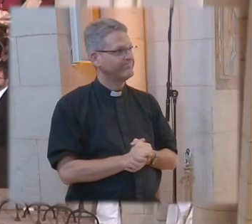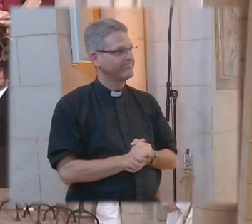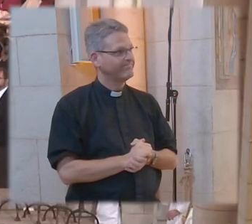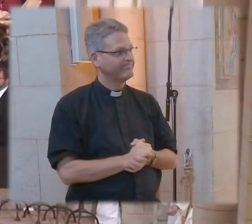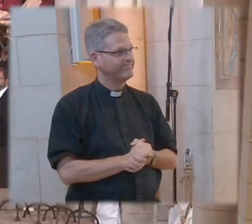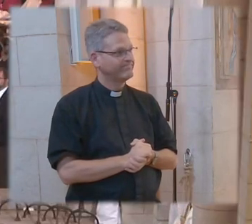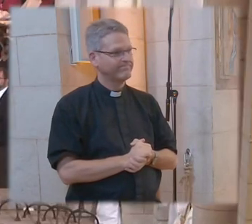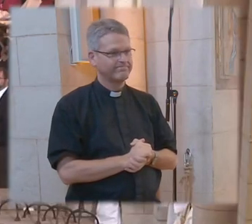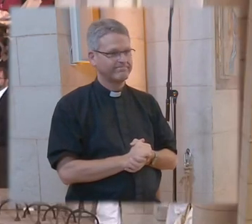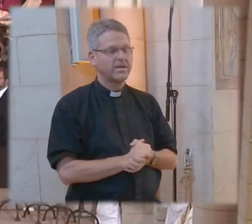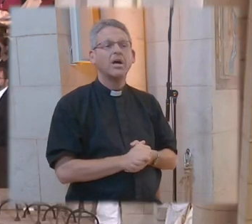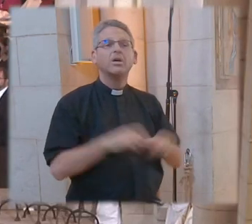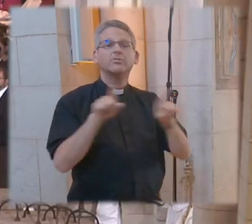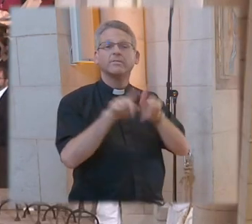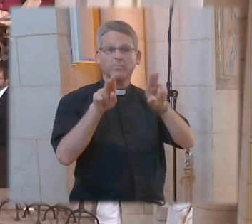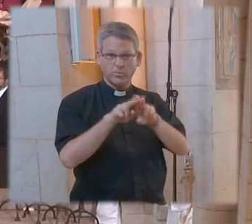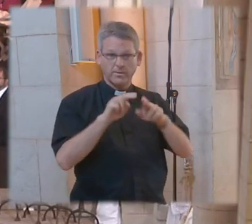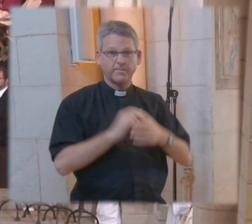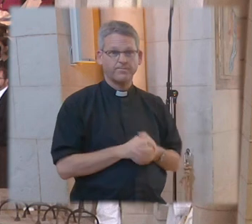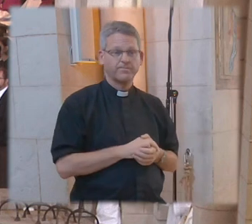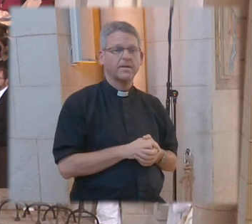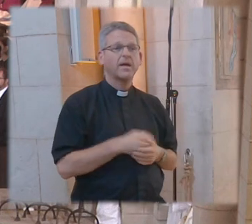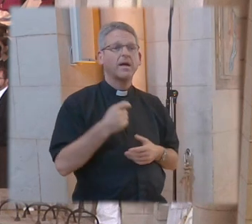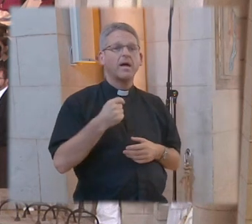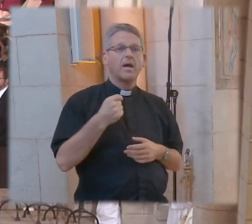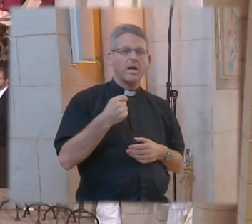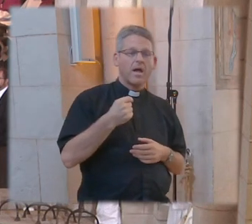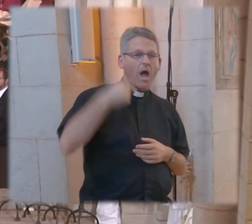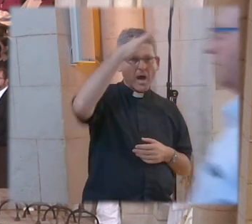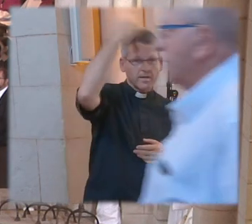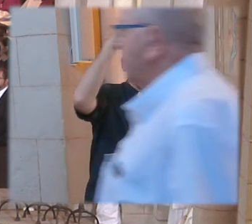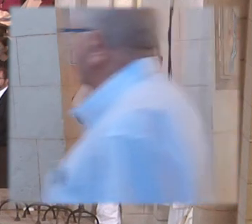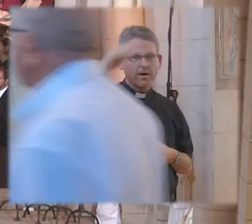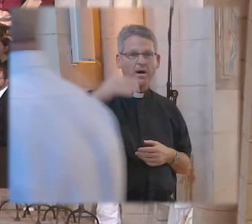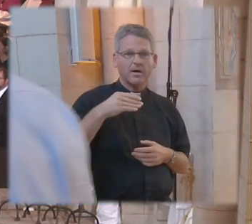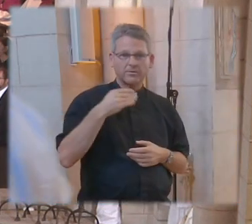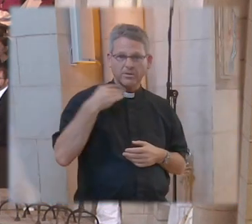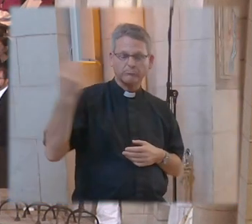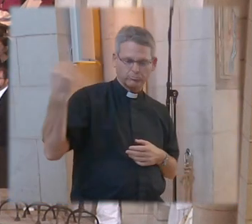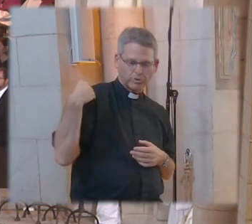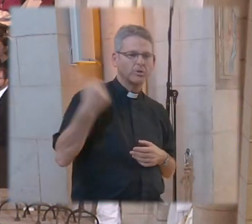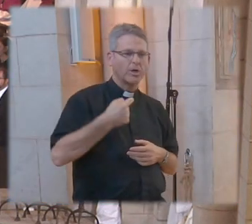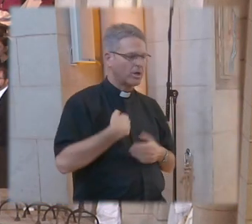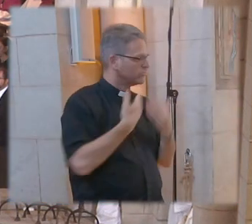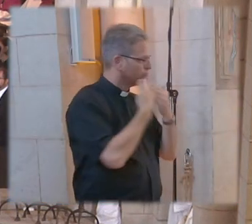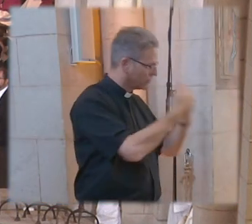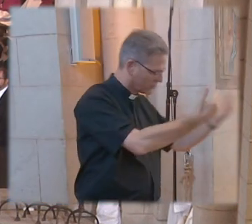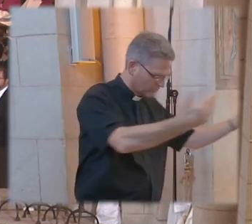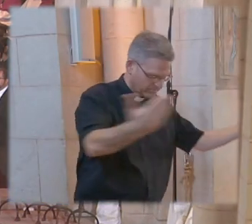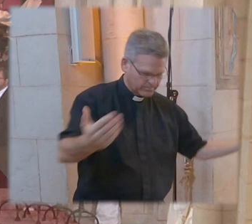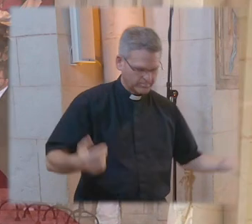Liebe Schwestern und Brüder, im Namen des Heiligen Vaters darf auch ich herzlich danken allen, die zu